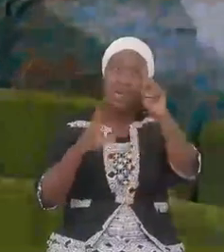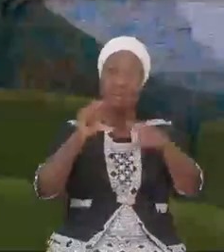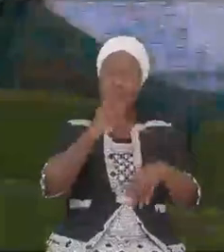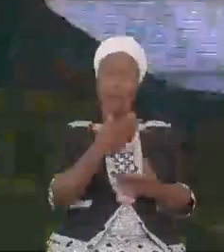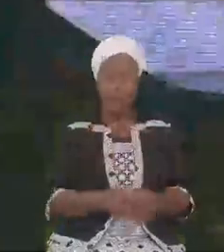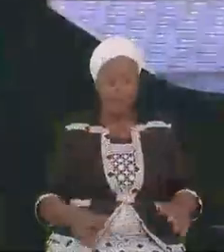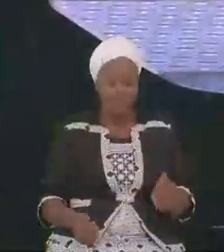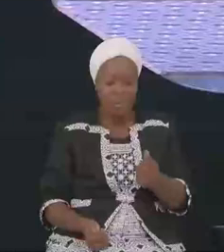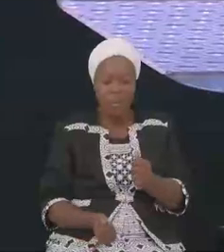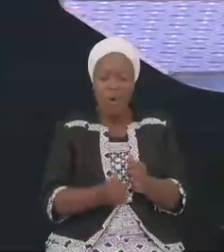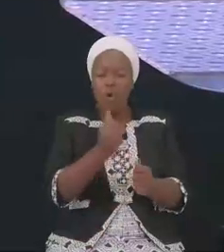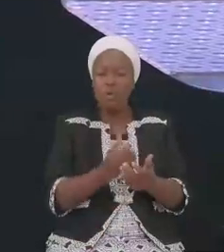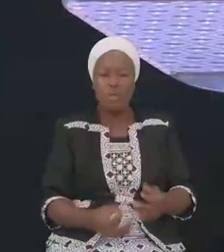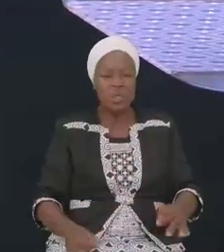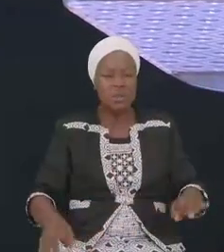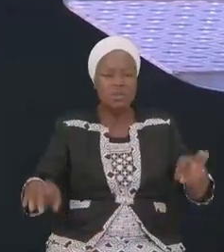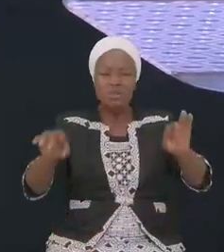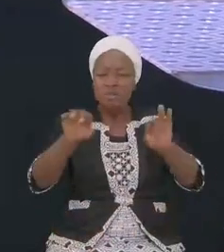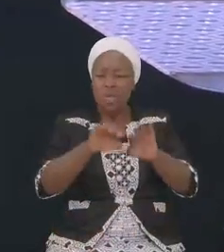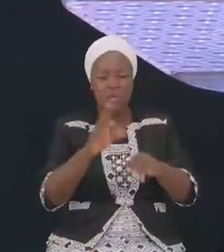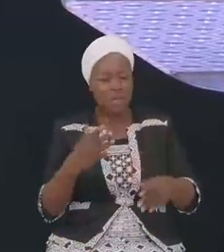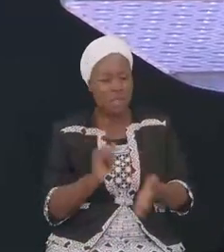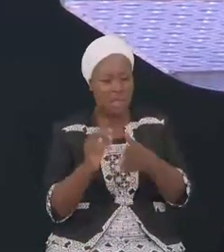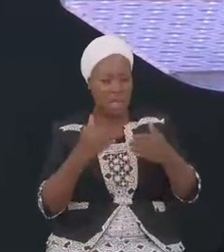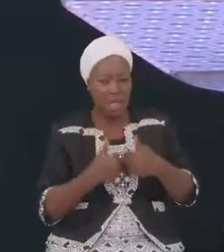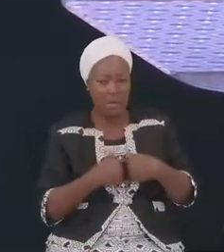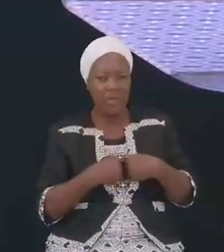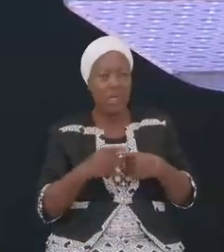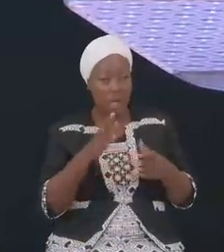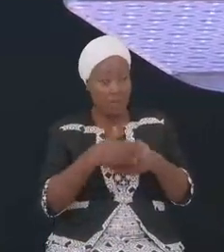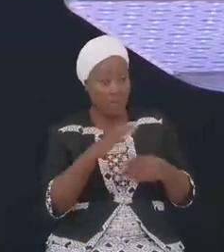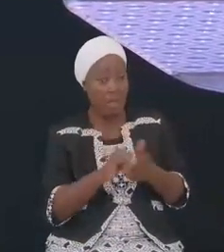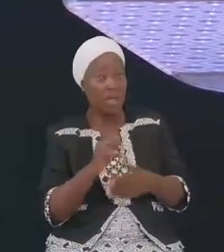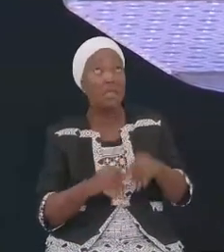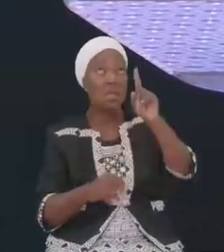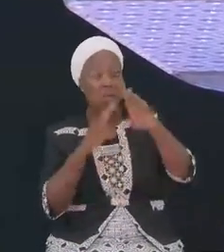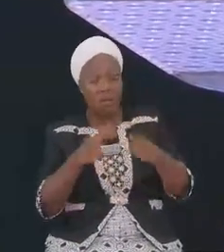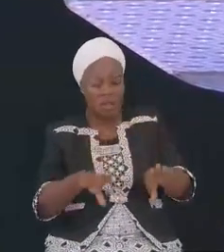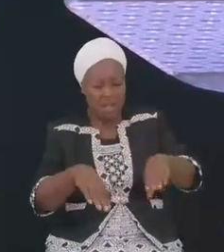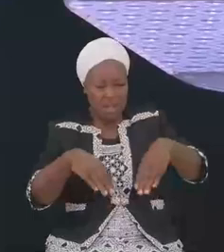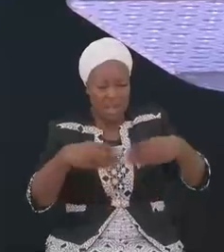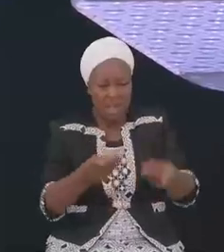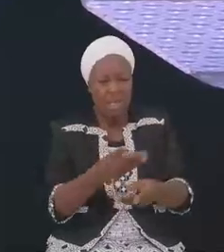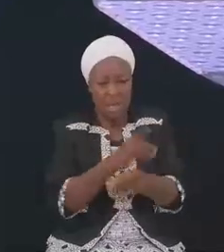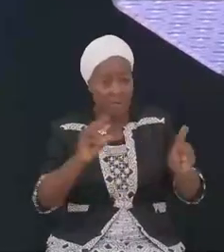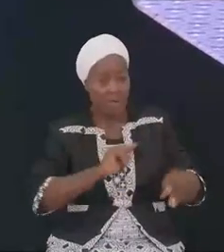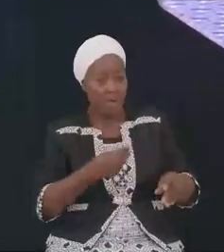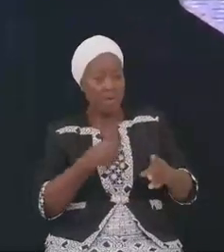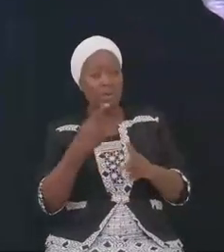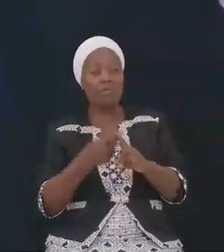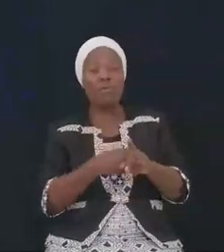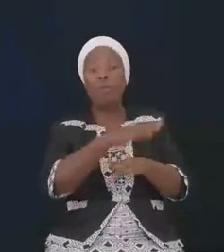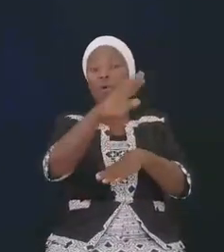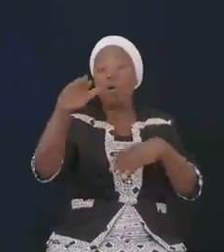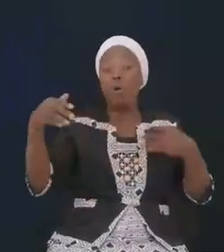Et après cela, et alors, il a été donné pour nous afin de nous sauver, numéro